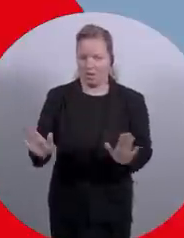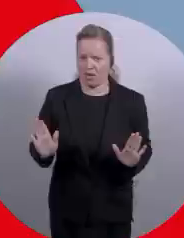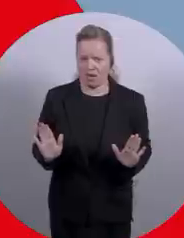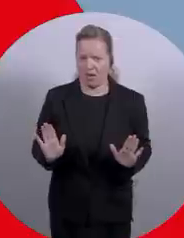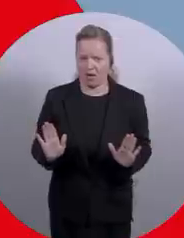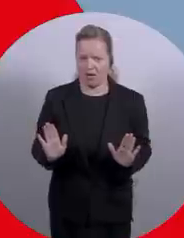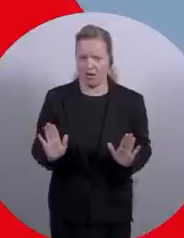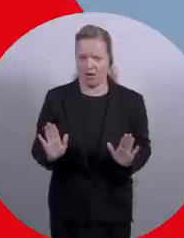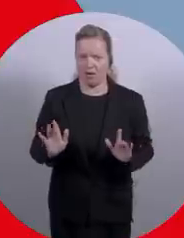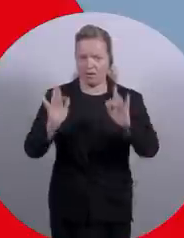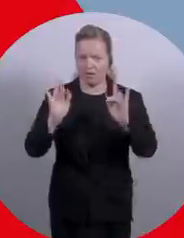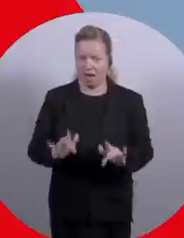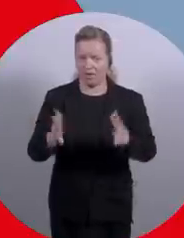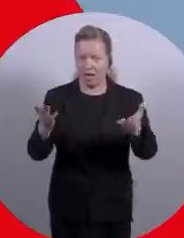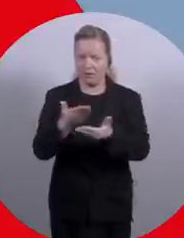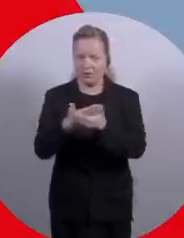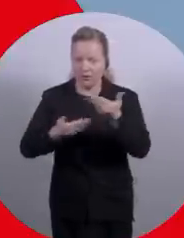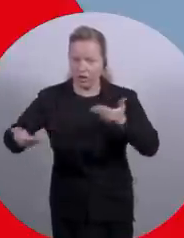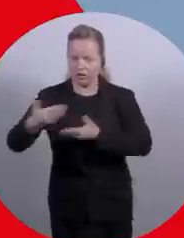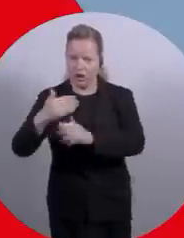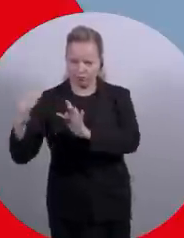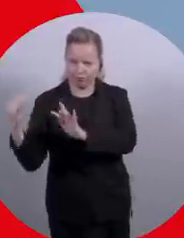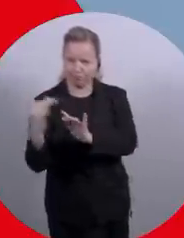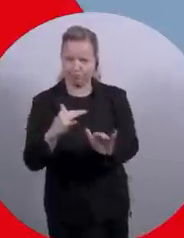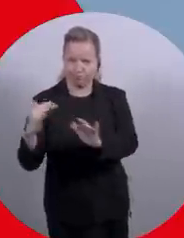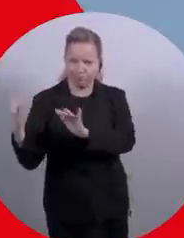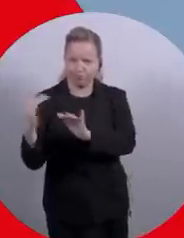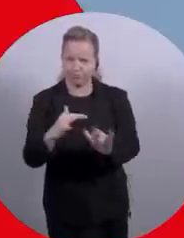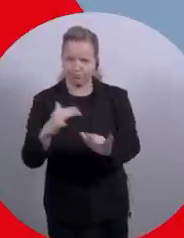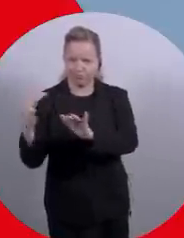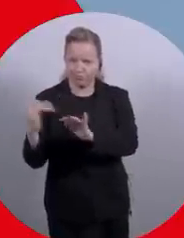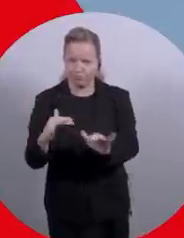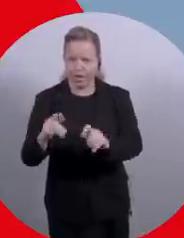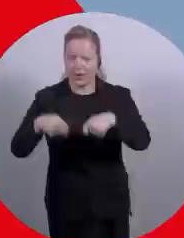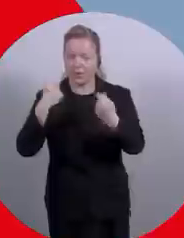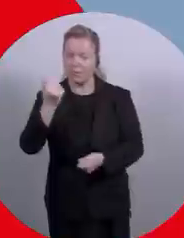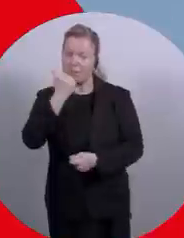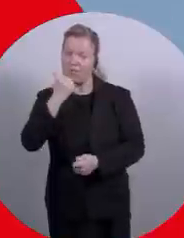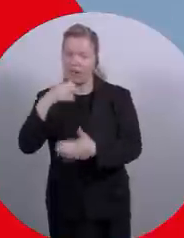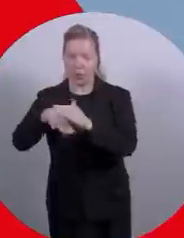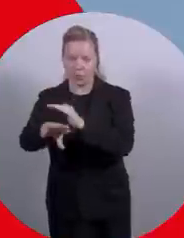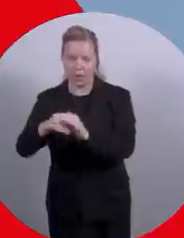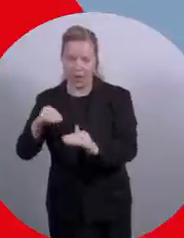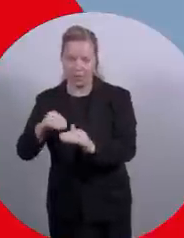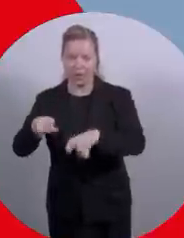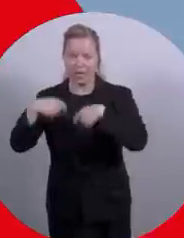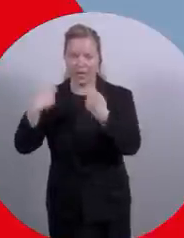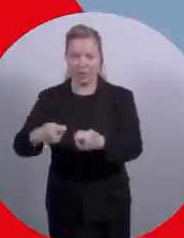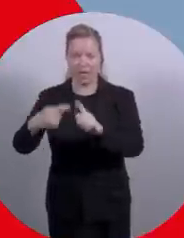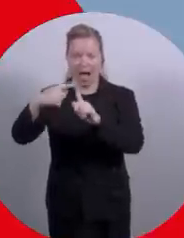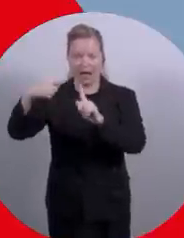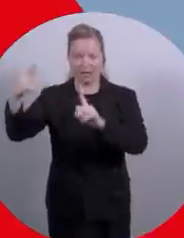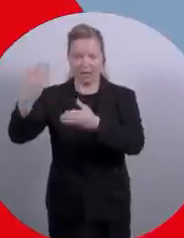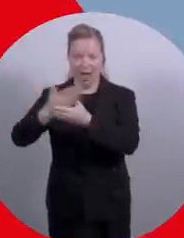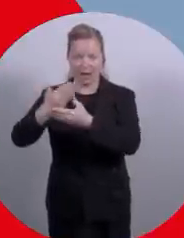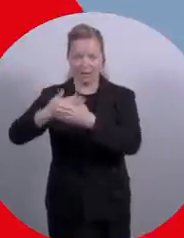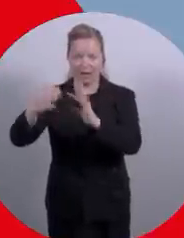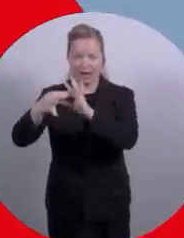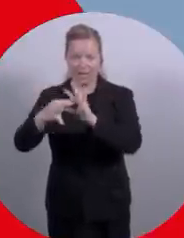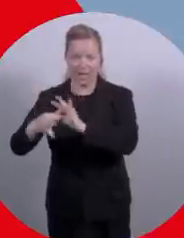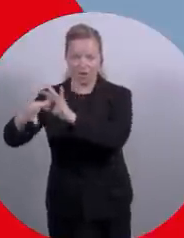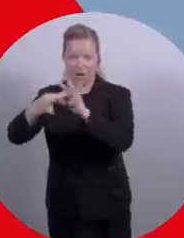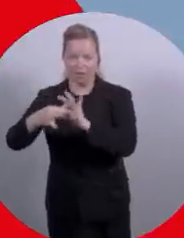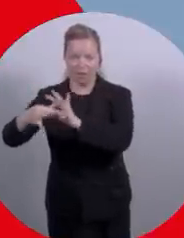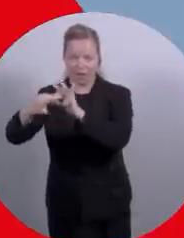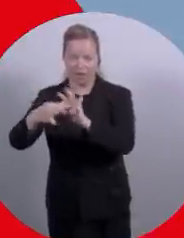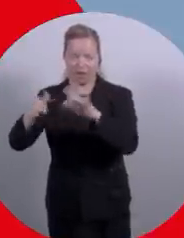da regiert die Wirtschaft hinein da gibt es private Unternehmen da gibt es Aktiengesellschaften die